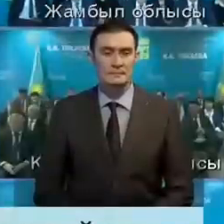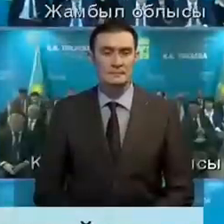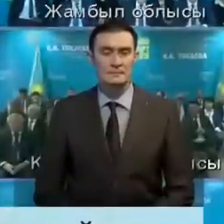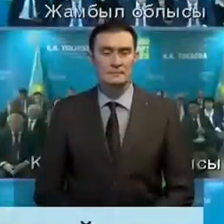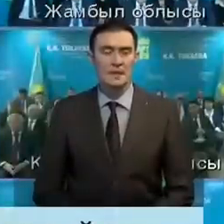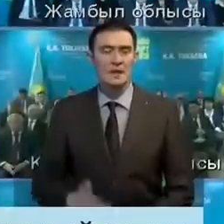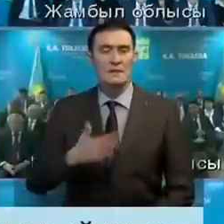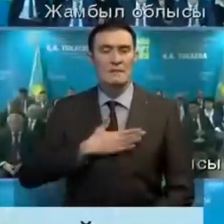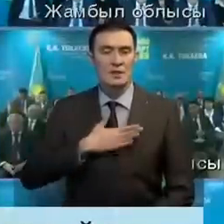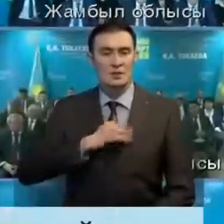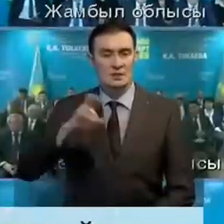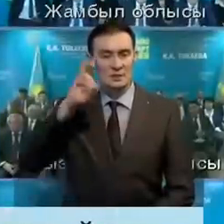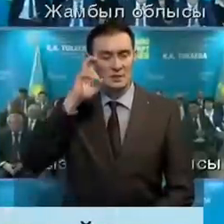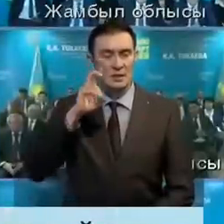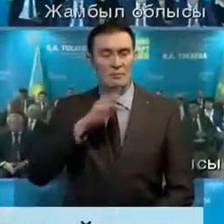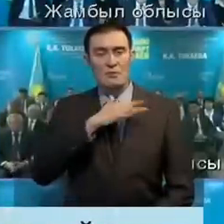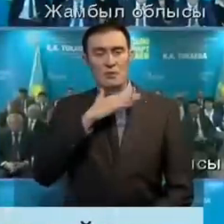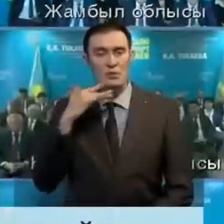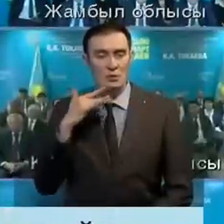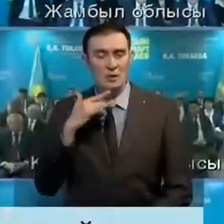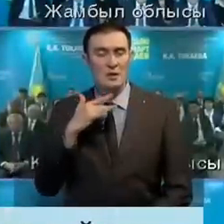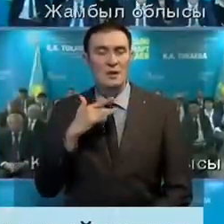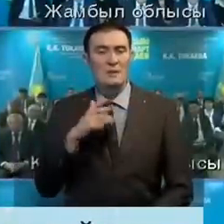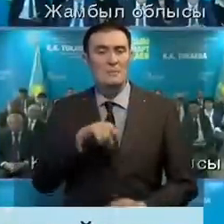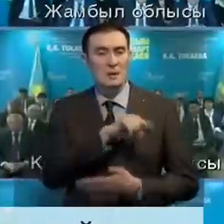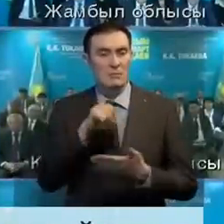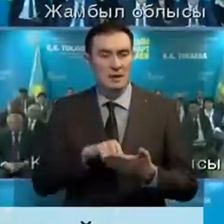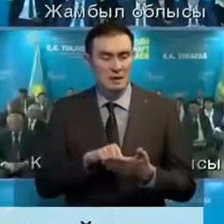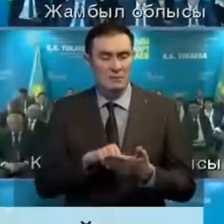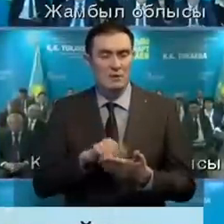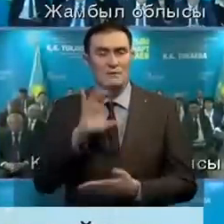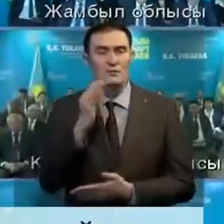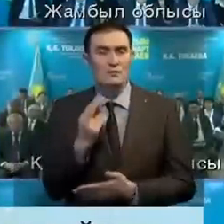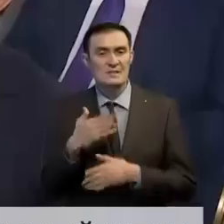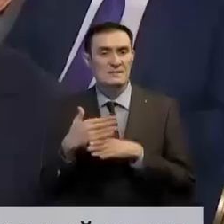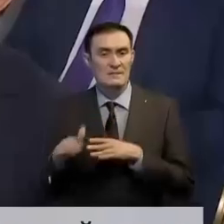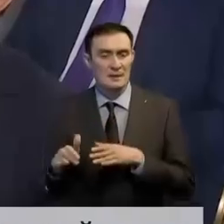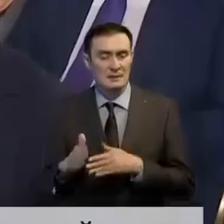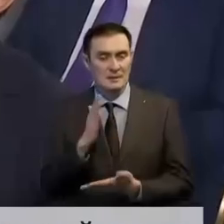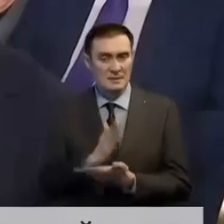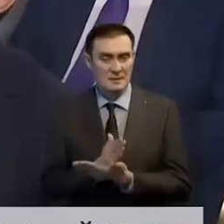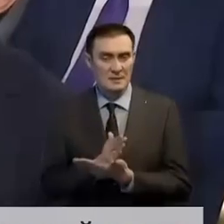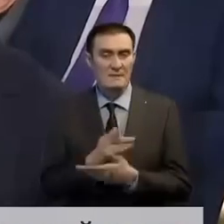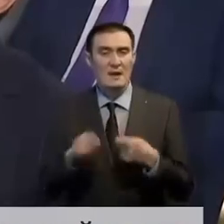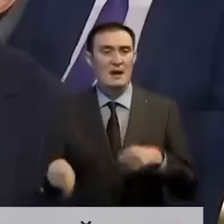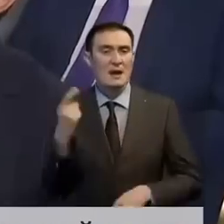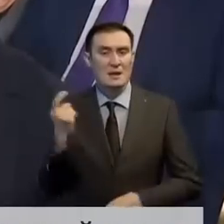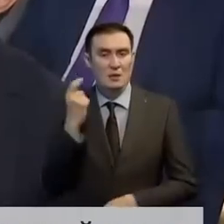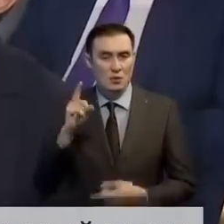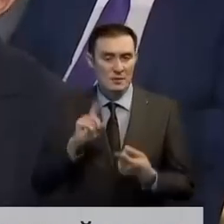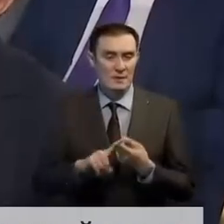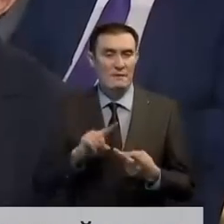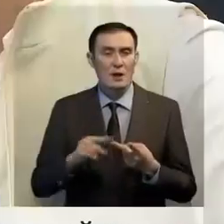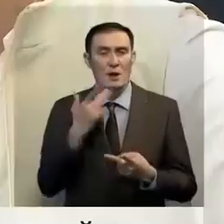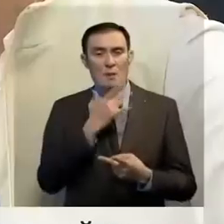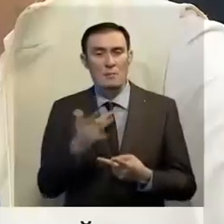В нашей стране накопилось много системных проблем в социальной сфере, экономике, политике.